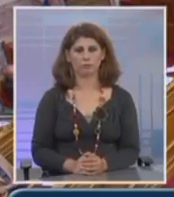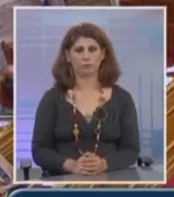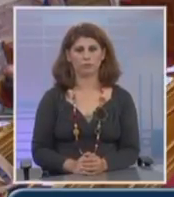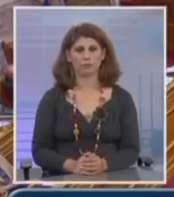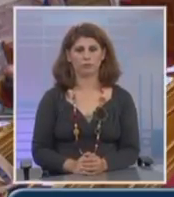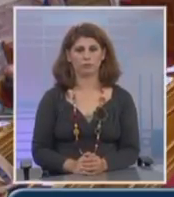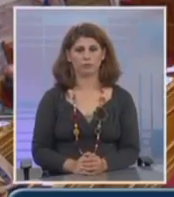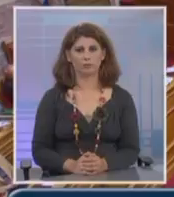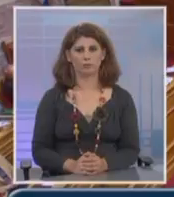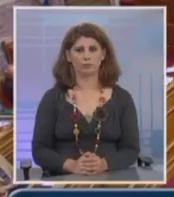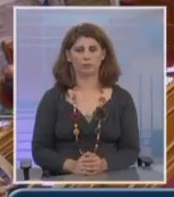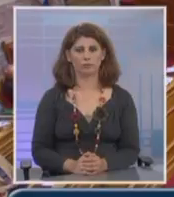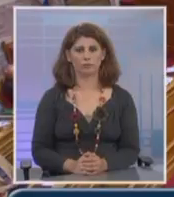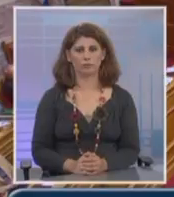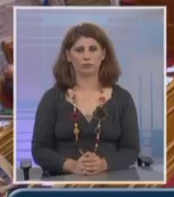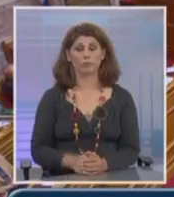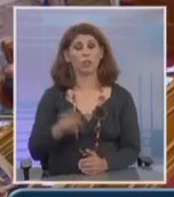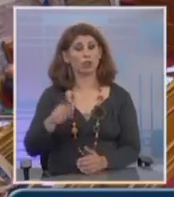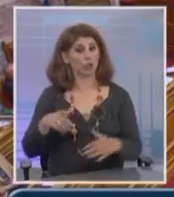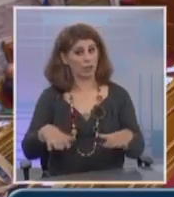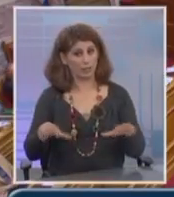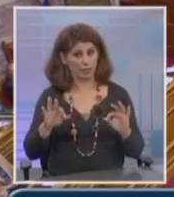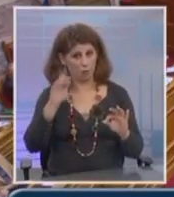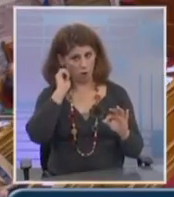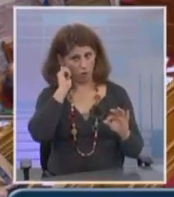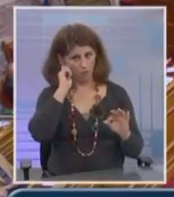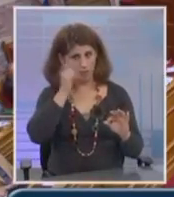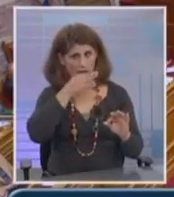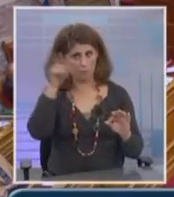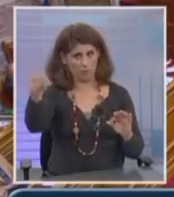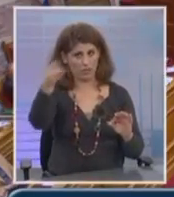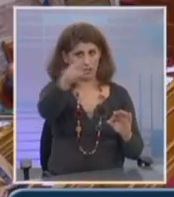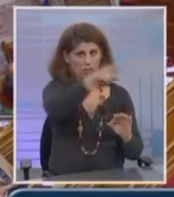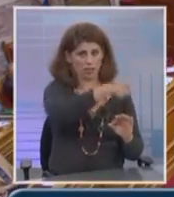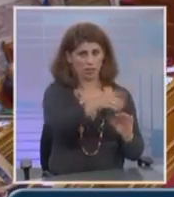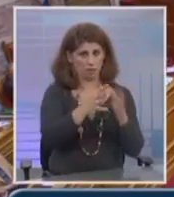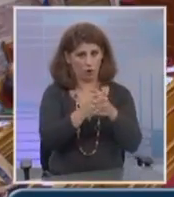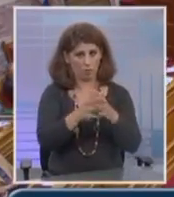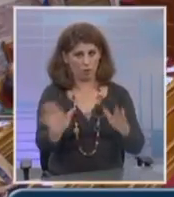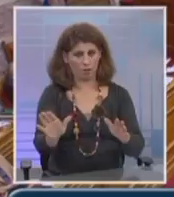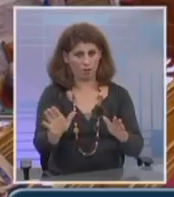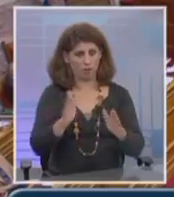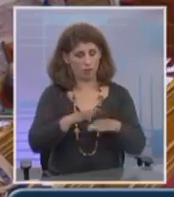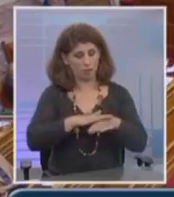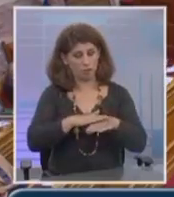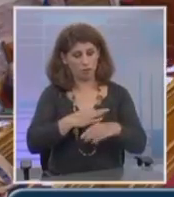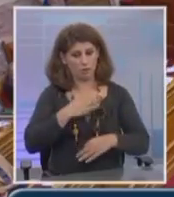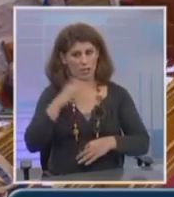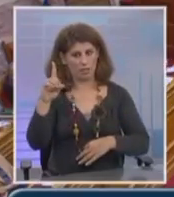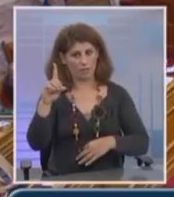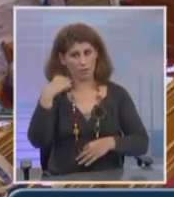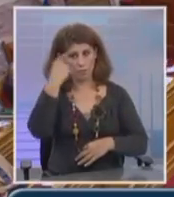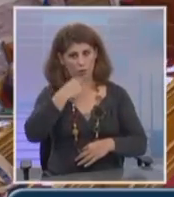Παρακαλώ. Τώρα θα αρχίσουμε ονομαστικές αναφορές. Δεν είναι σωστό. Με συγχωρείτε, λοιπόν, κύριε Δαβάκη, που